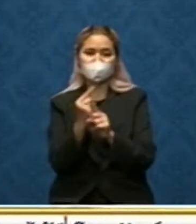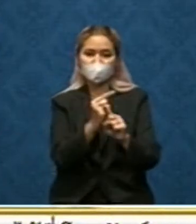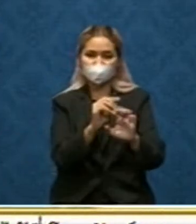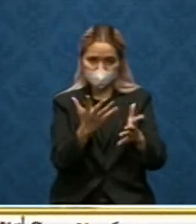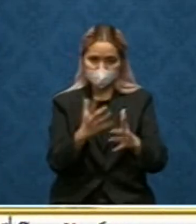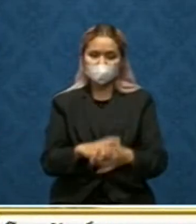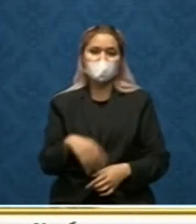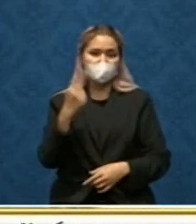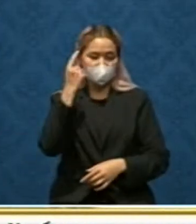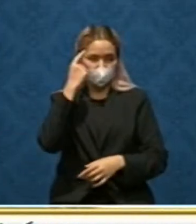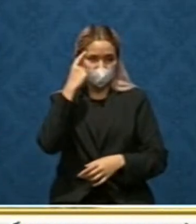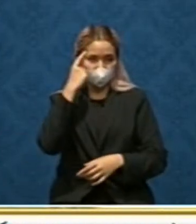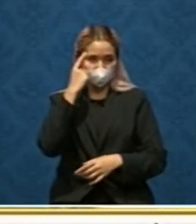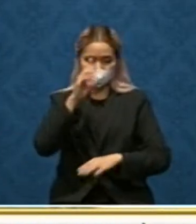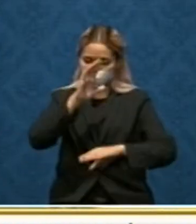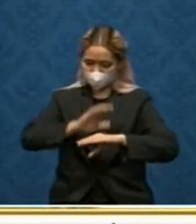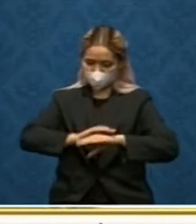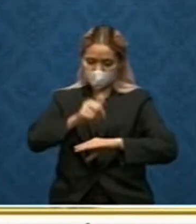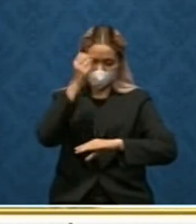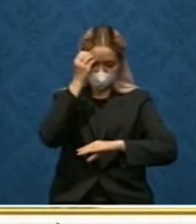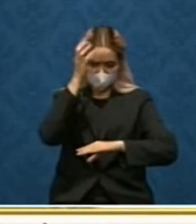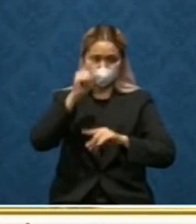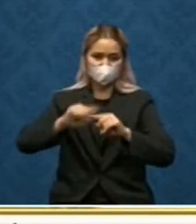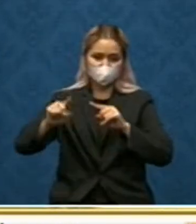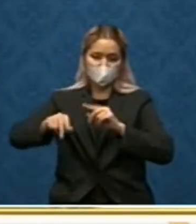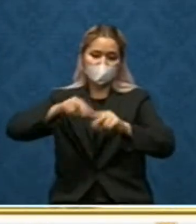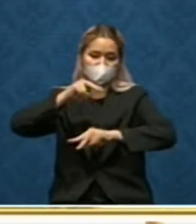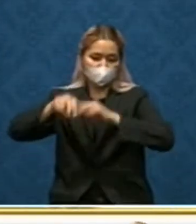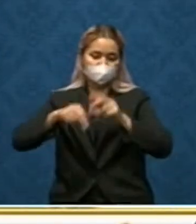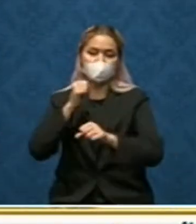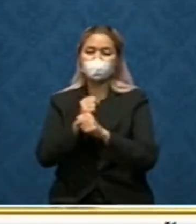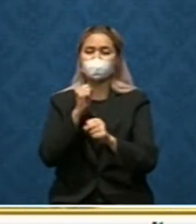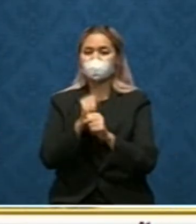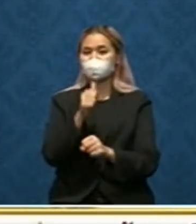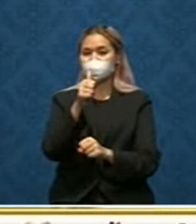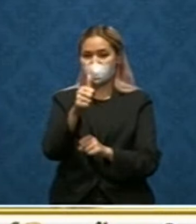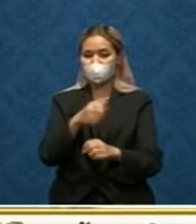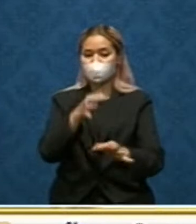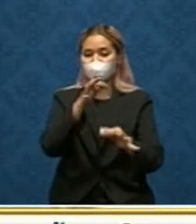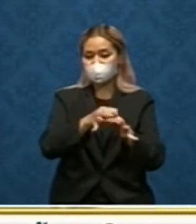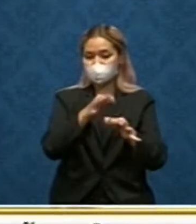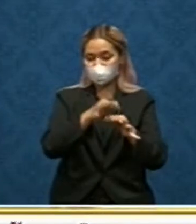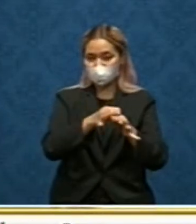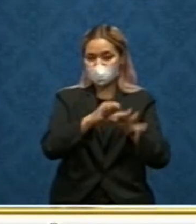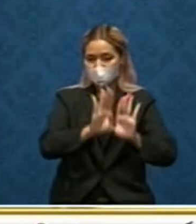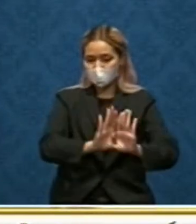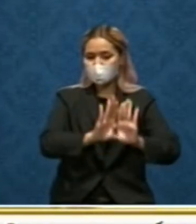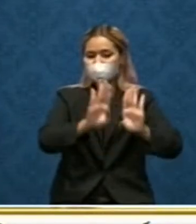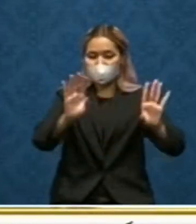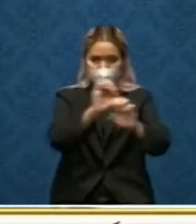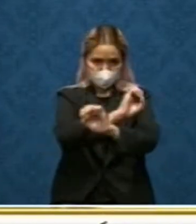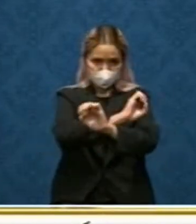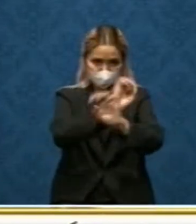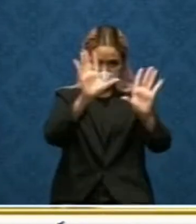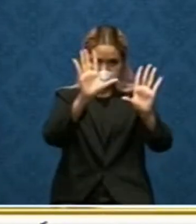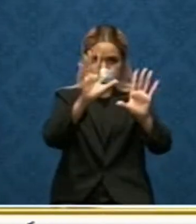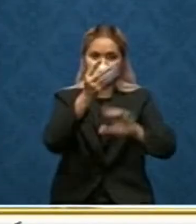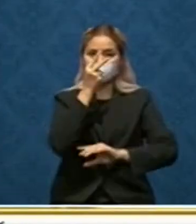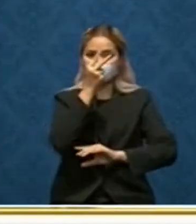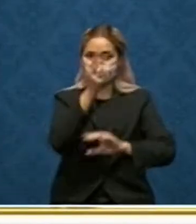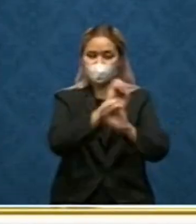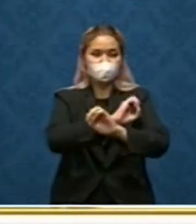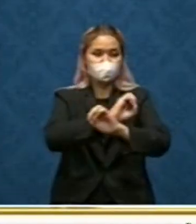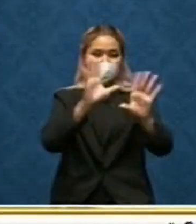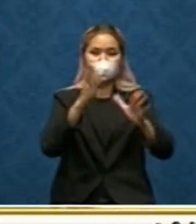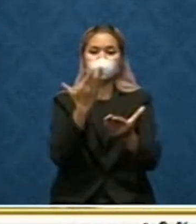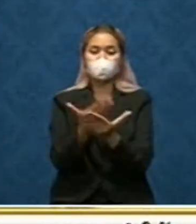มาดีๆเลยบัญชีทรัศฎ คงสุปราวเลยSu fadeสงเลยรัศฎท